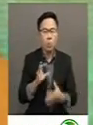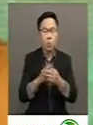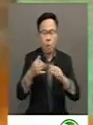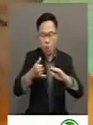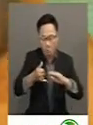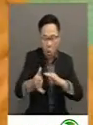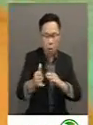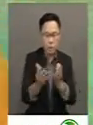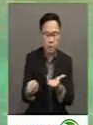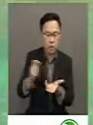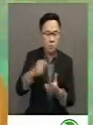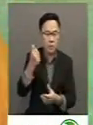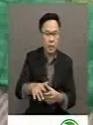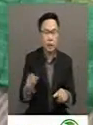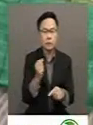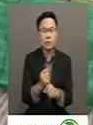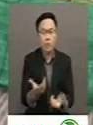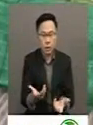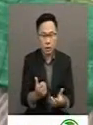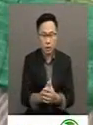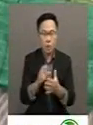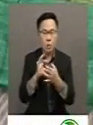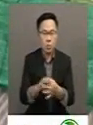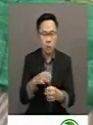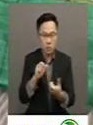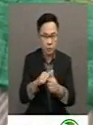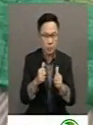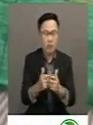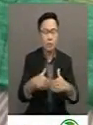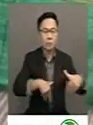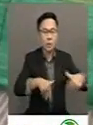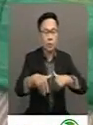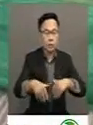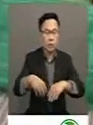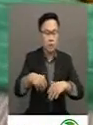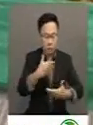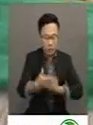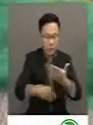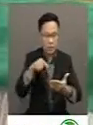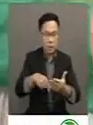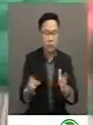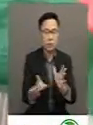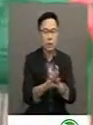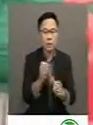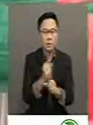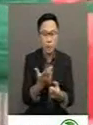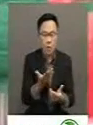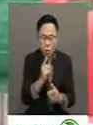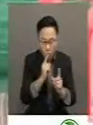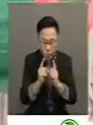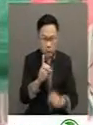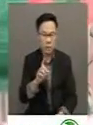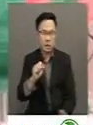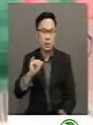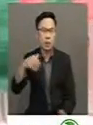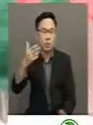ออกมาบิณฑบาตไม่ได้เหมือนอย่างเช่นทุกวันและก็เป็นห่วงด้วยห่วงประชาชนที่อยู่ในตลาดแห่งนี้เลยมีการขอคุยกับ